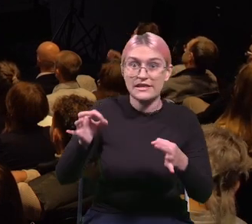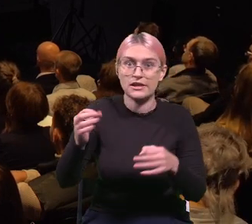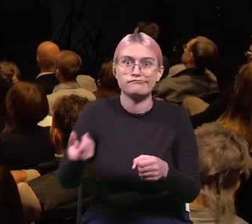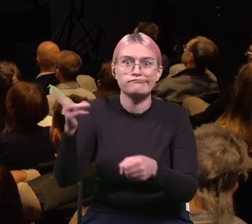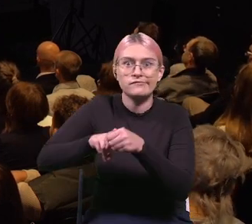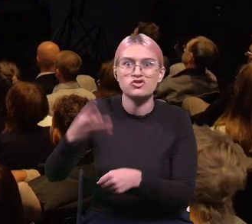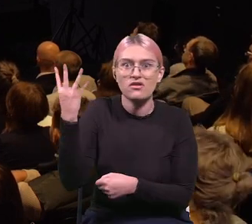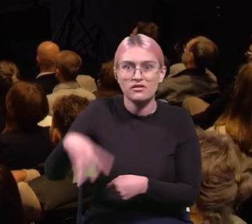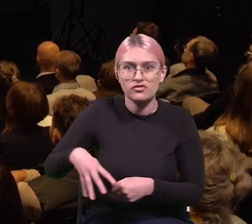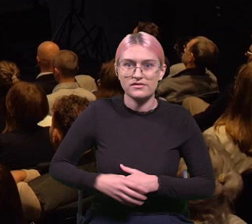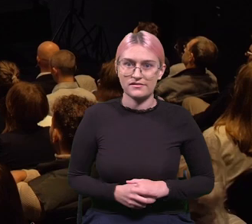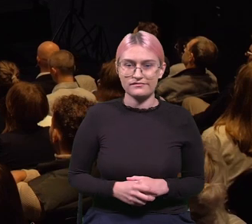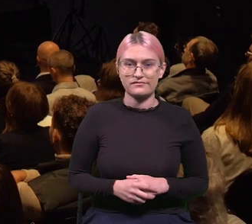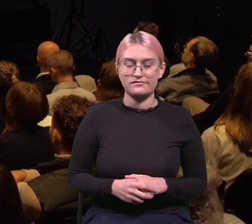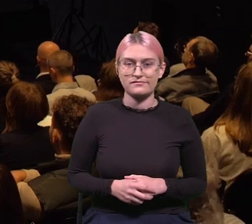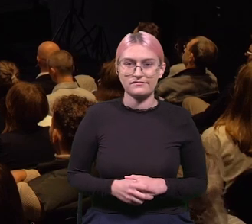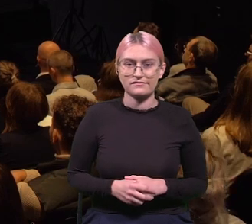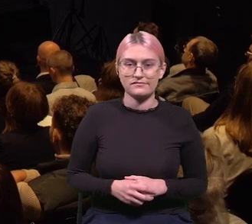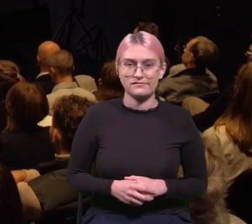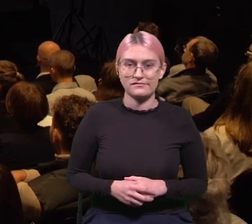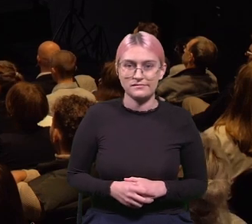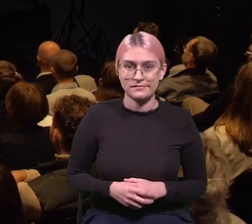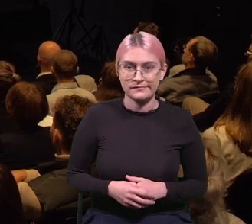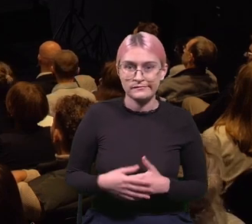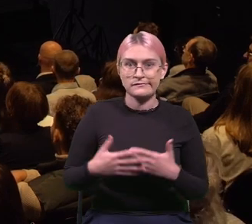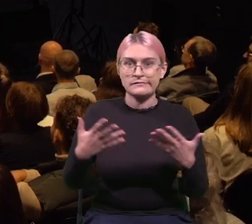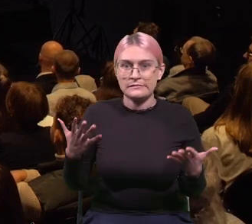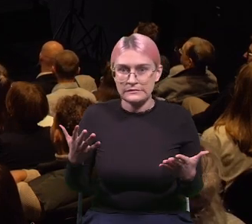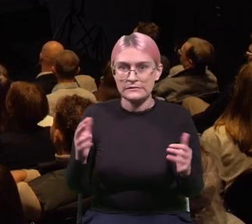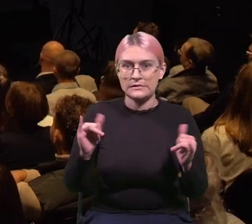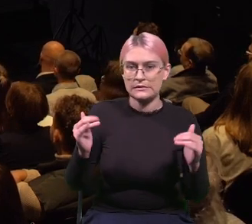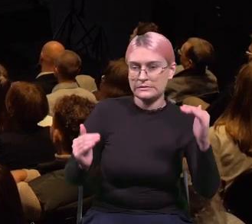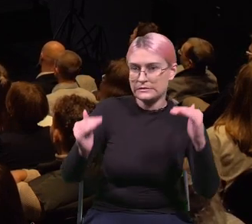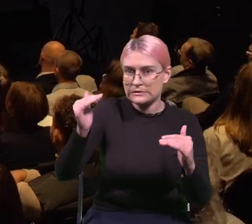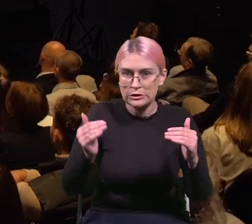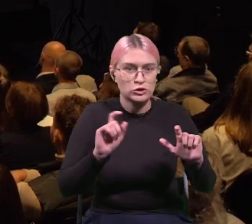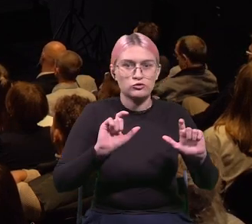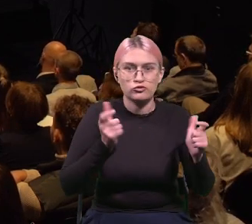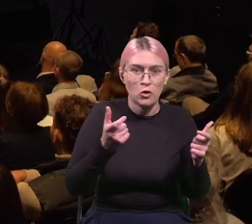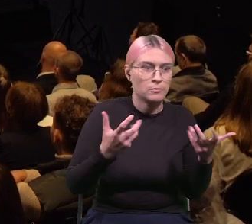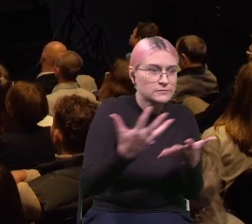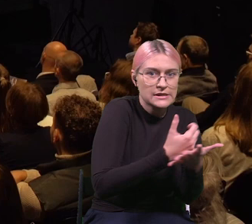jakby relacje między pensjami a tym, co można za nie kupić, jeśli chodzi o mieszkanie, że Polska należy do krajów